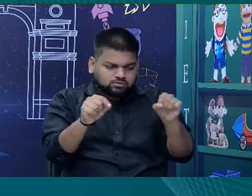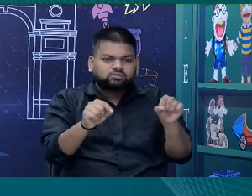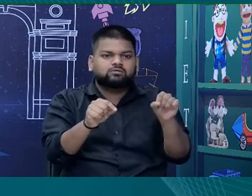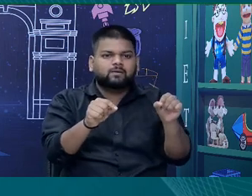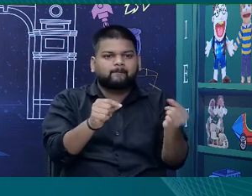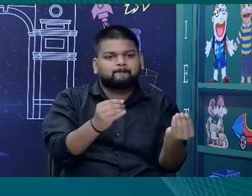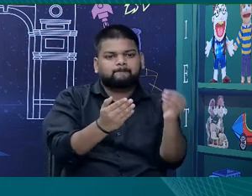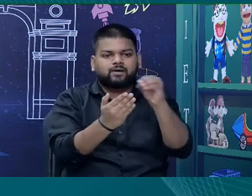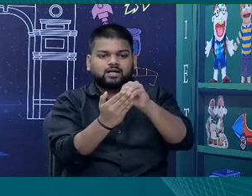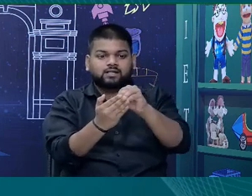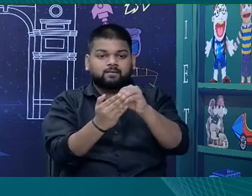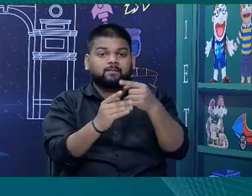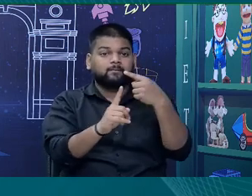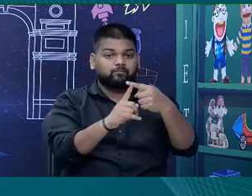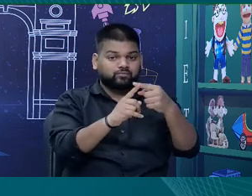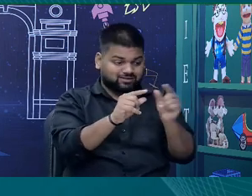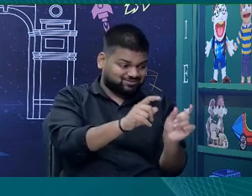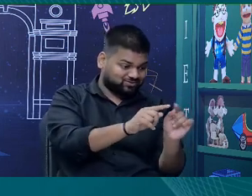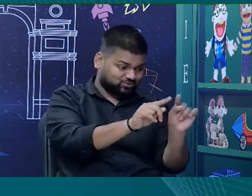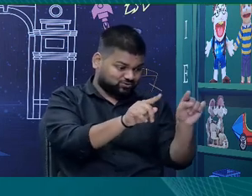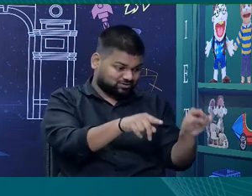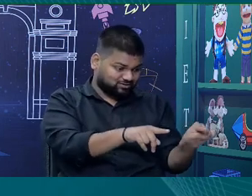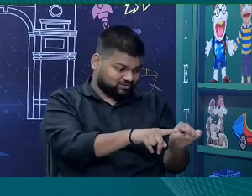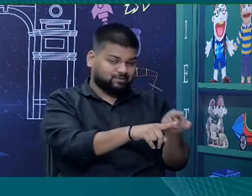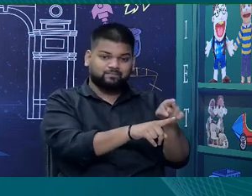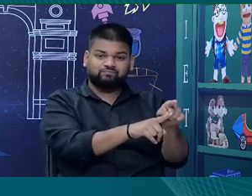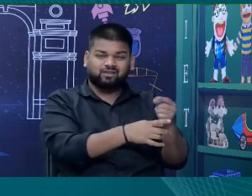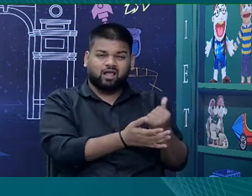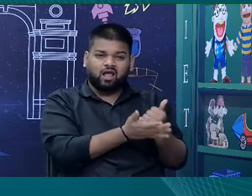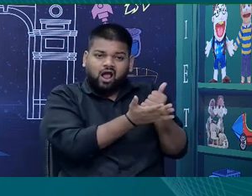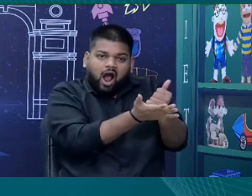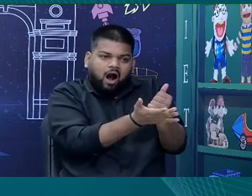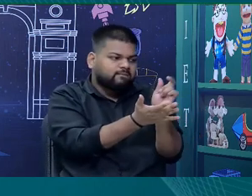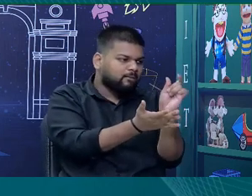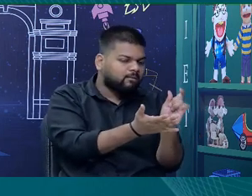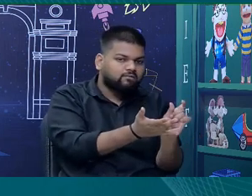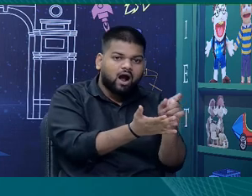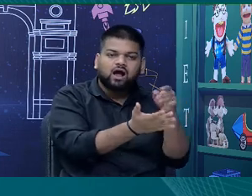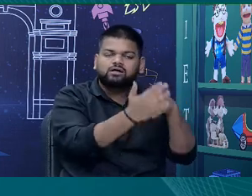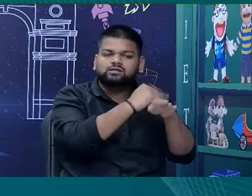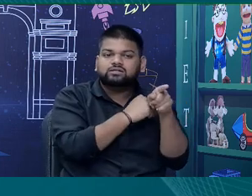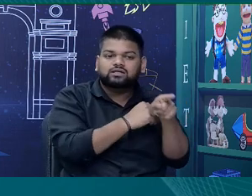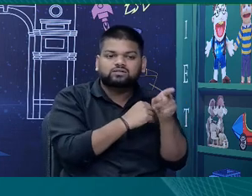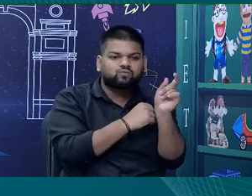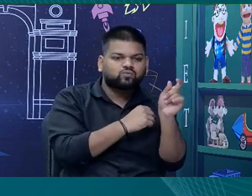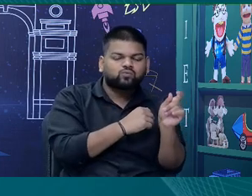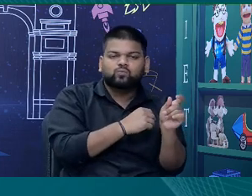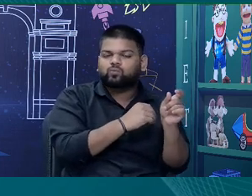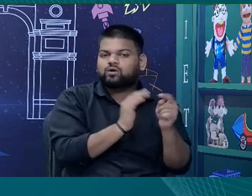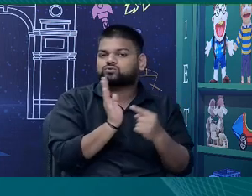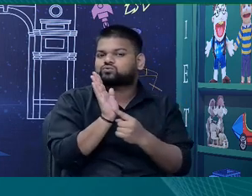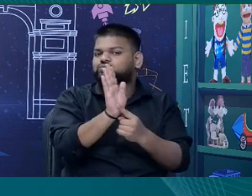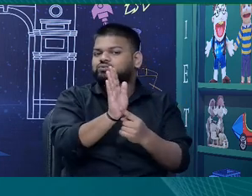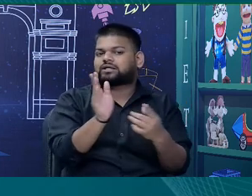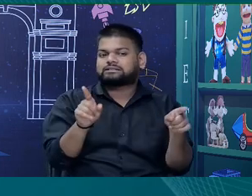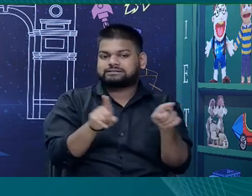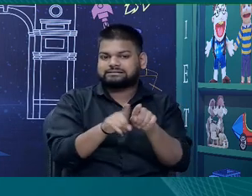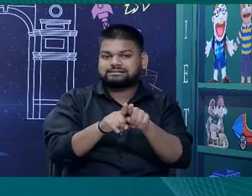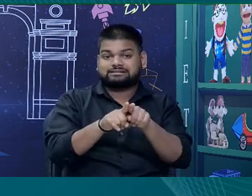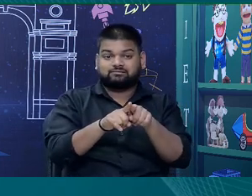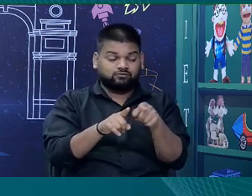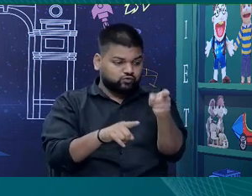जिससे बच्चे इसको टच के मध्य से पढ़ते समझ सकते हैं की कौन सी चीज क्या दिनो करती है अब इससे बच्चे समझ पाएगा ये जो ब्रेकअप